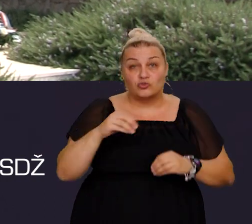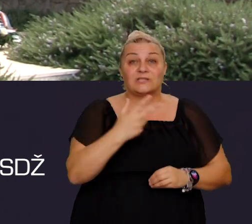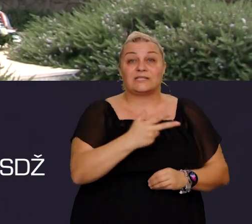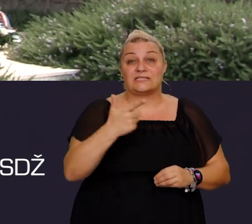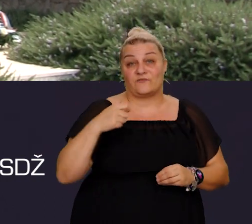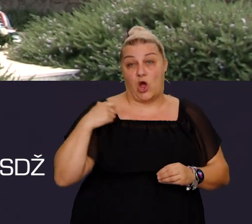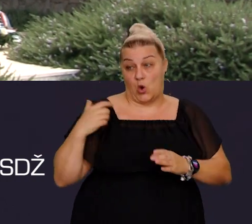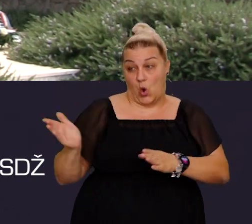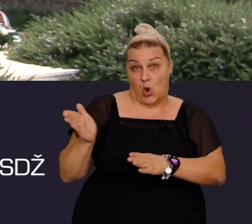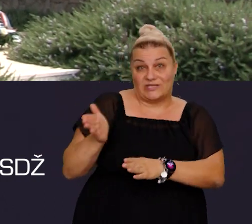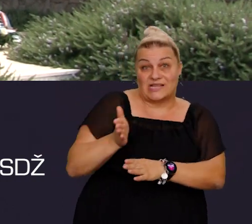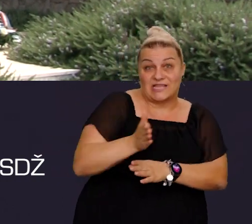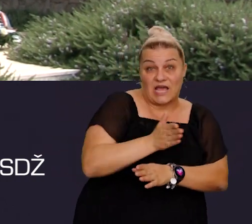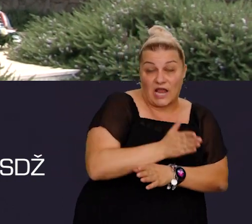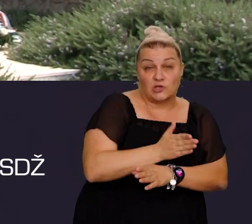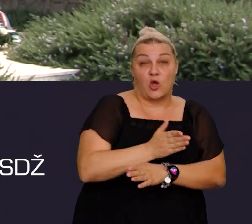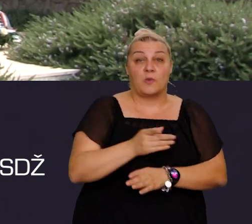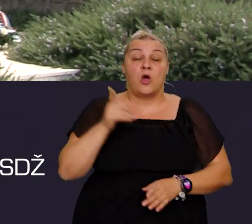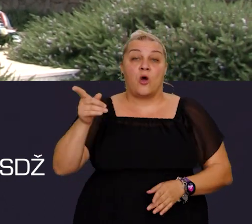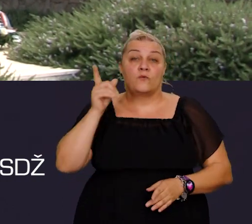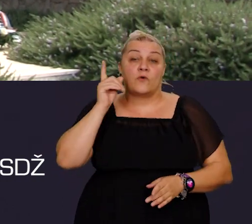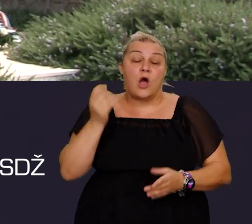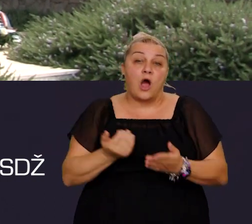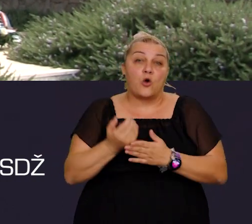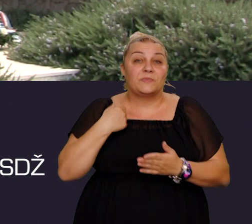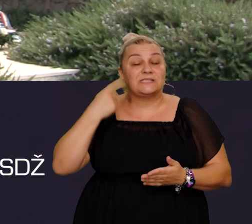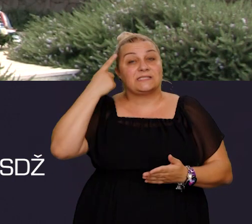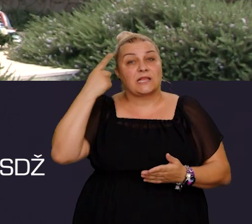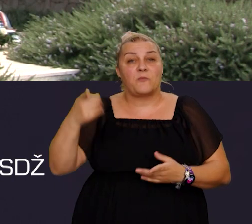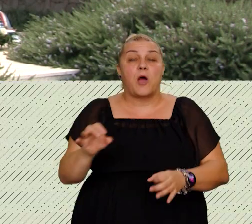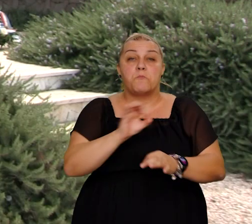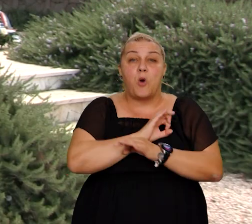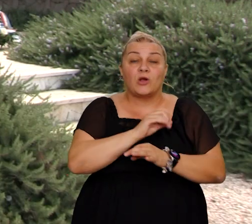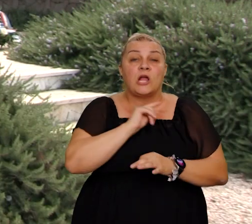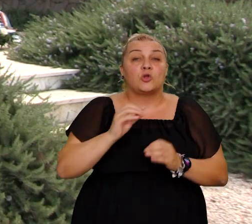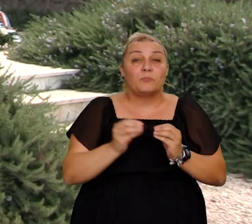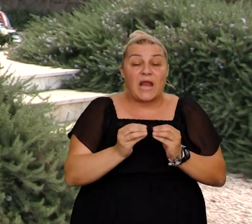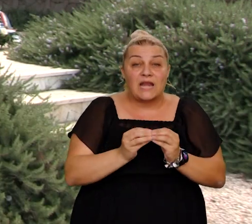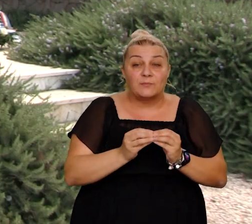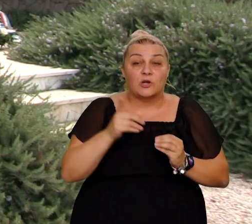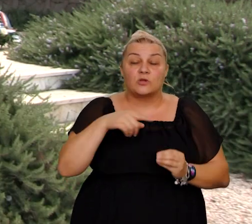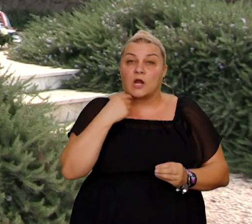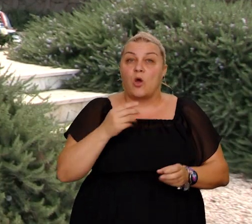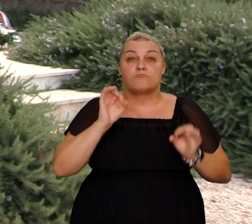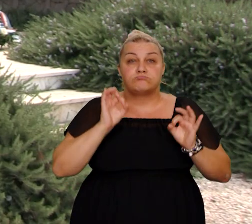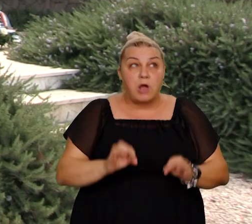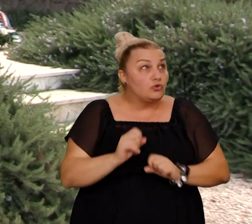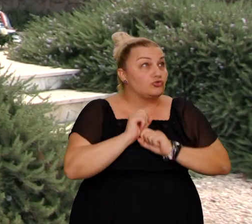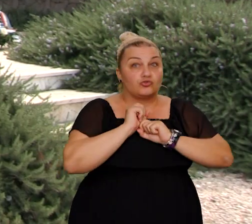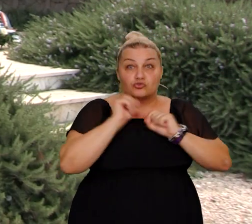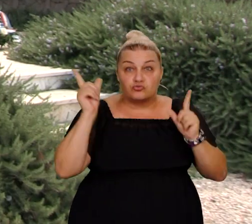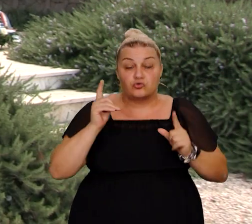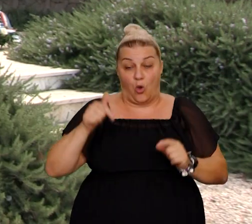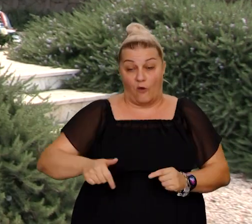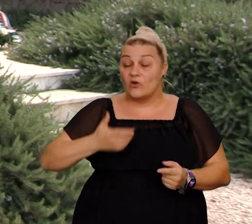redom čovjeku, ako bi se sjetili sad homilije don Branimira, koji je kazao da je doista čudno da je